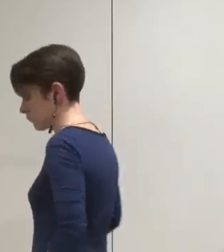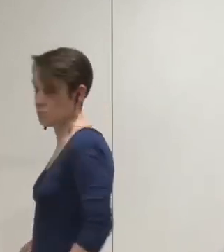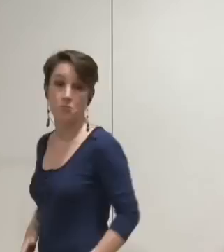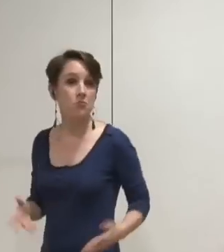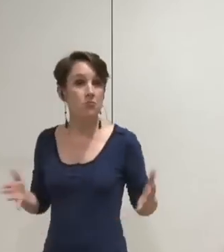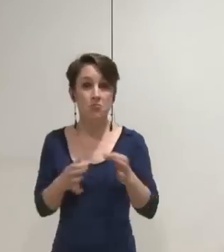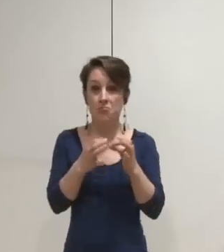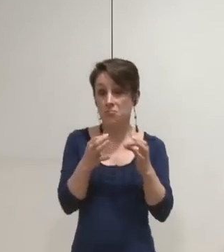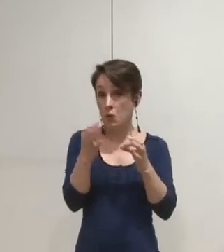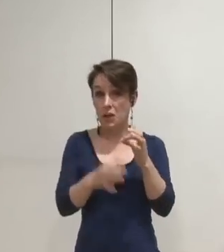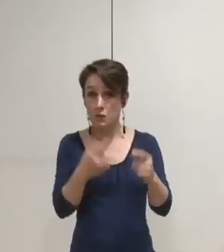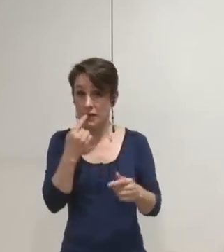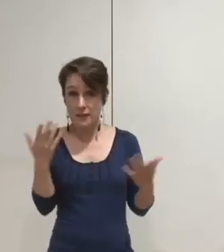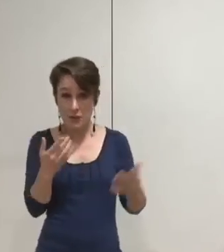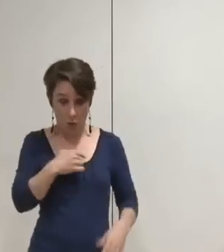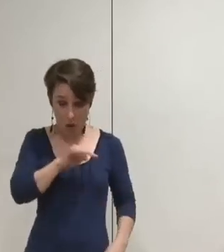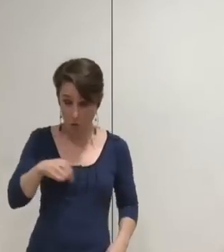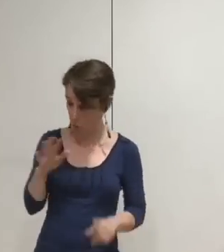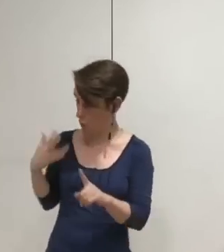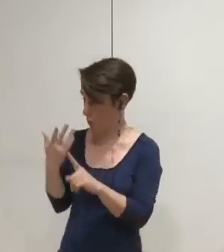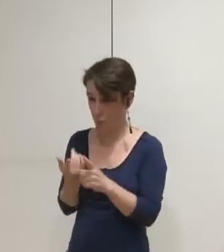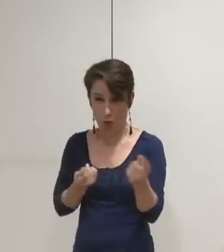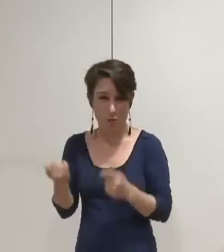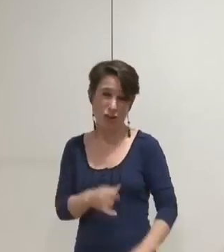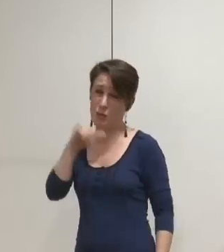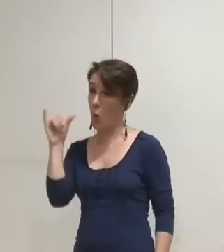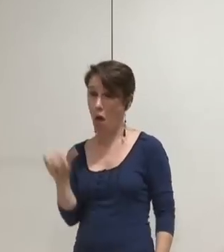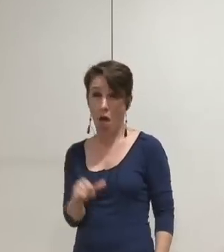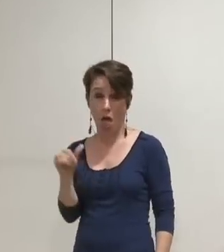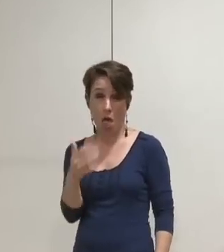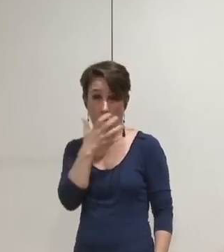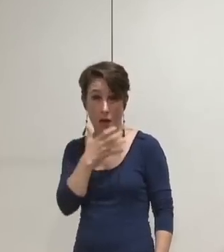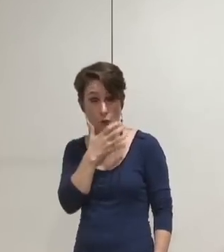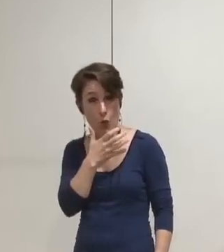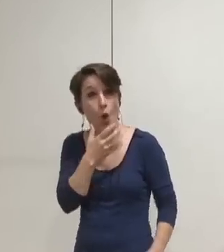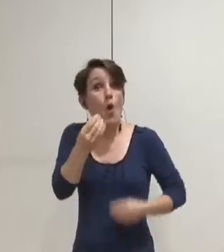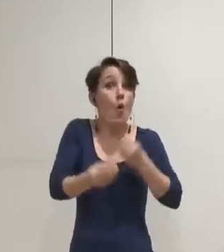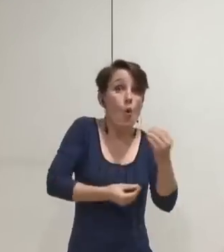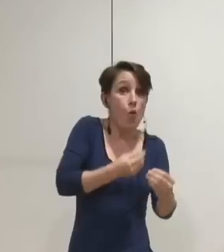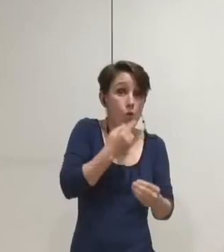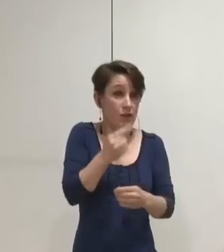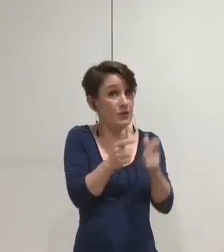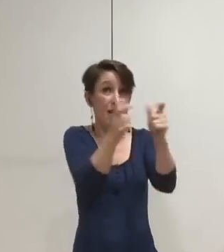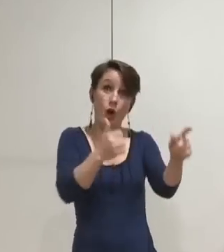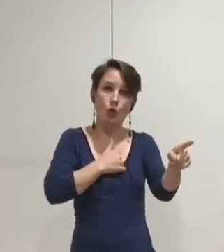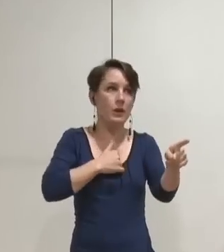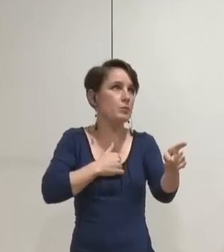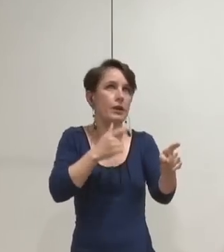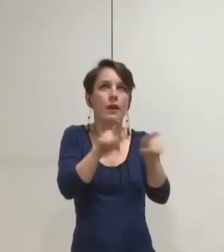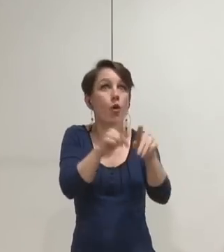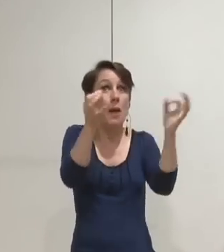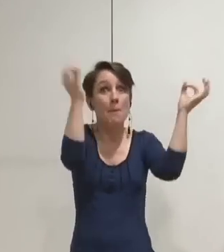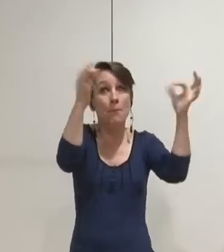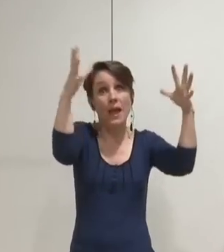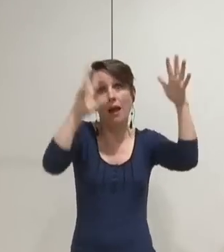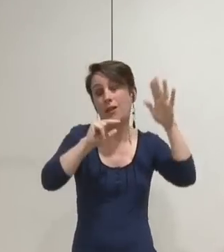alors véritablement là le privé est miraculeux miraculeux mais bon on peut espérer ce miracle